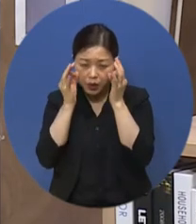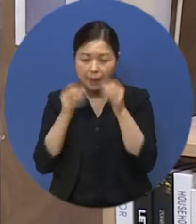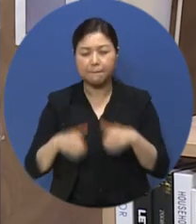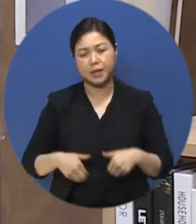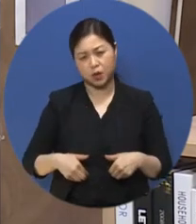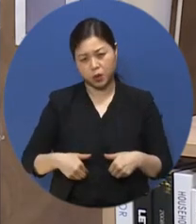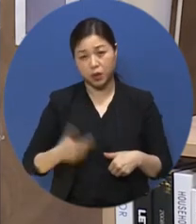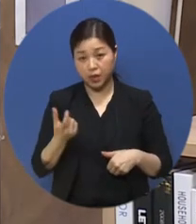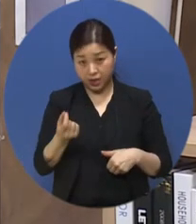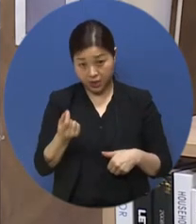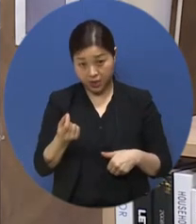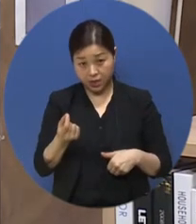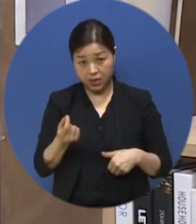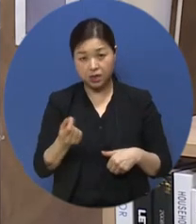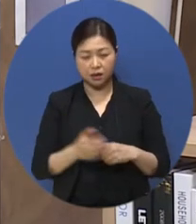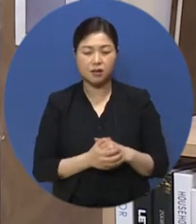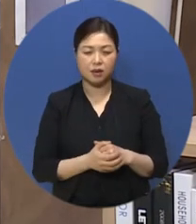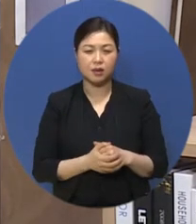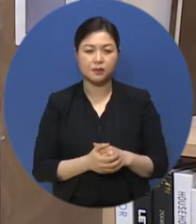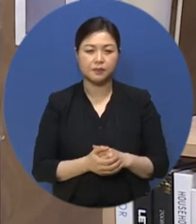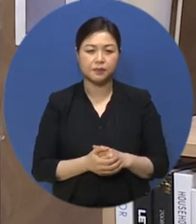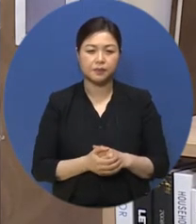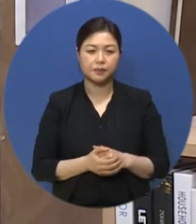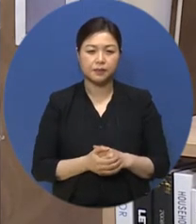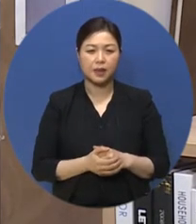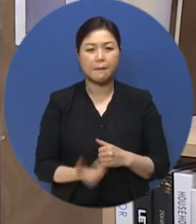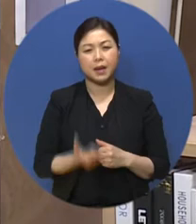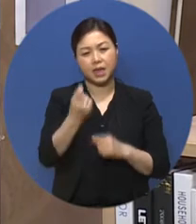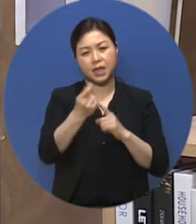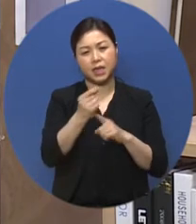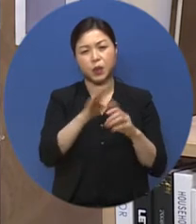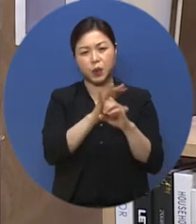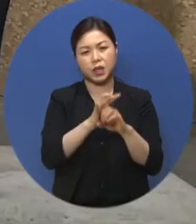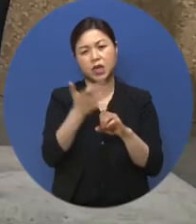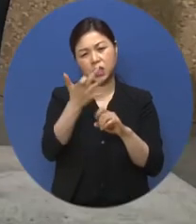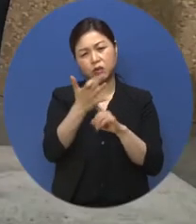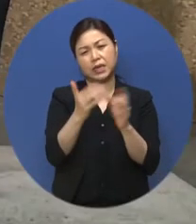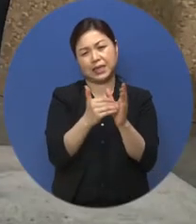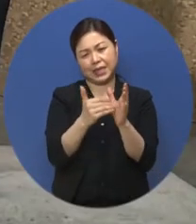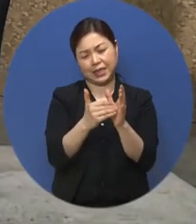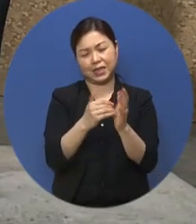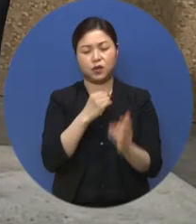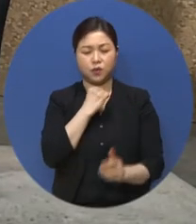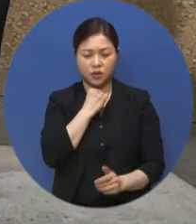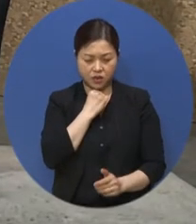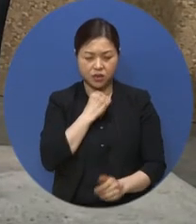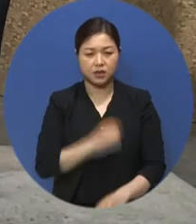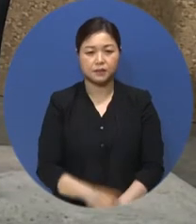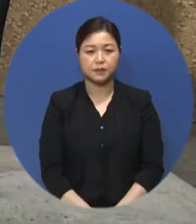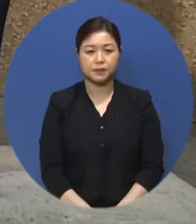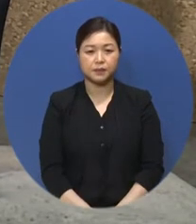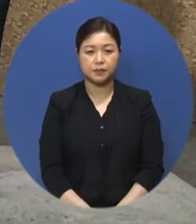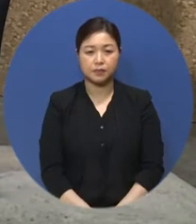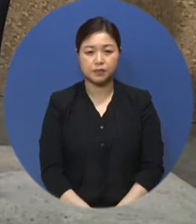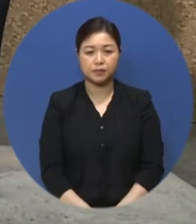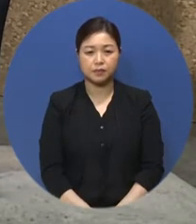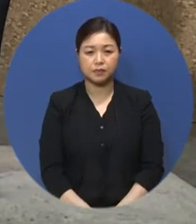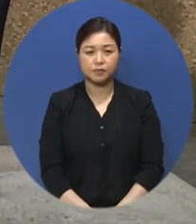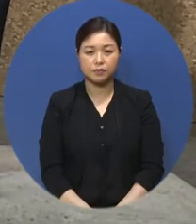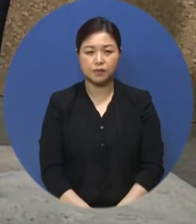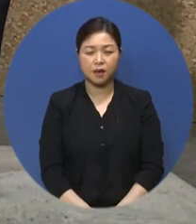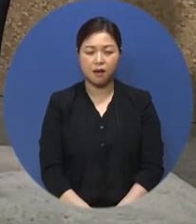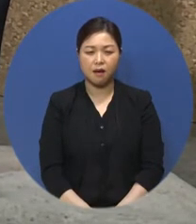하는 그런 상황이 된 것 같은데요. 예. 네. 하루빨리 코로나19가 좀 종식이 됐으면 하는 바람입니다. 다들 이제 너무